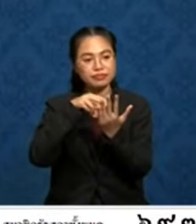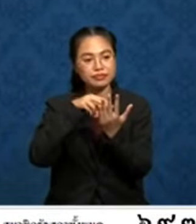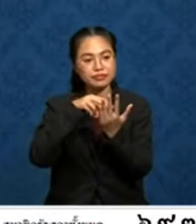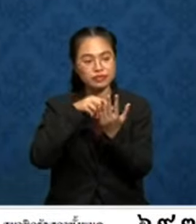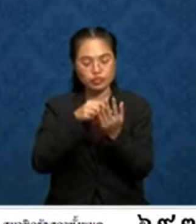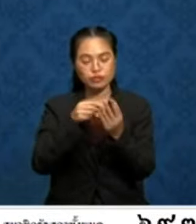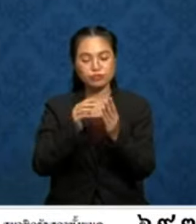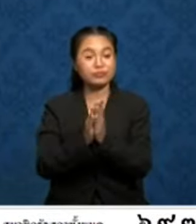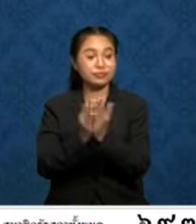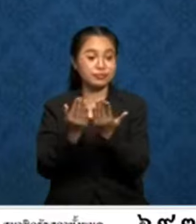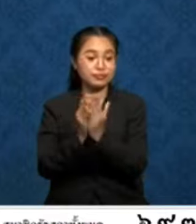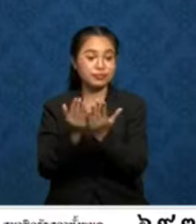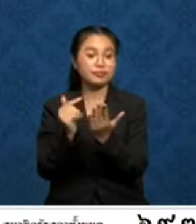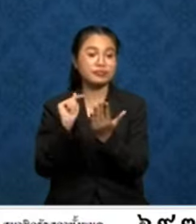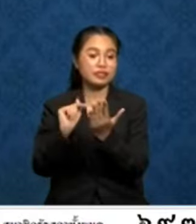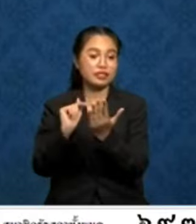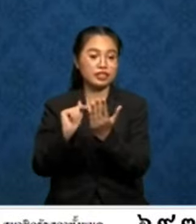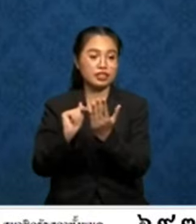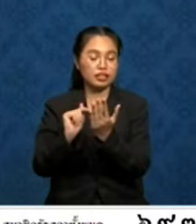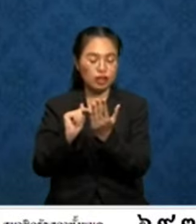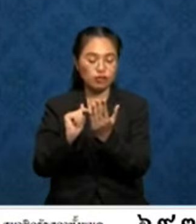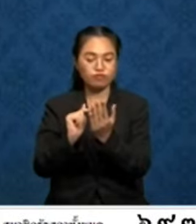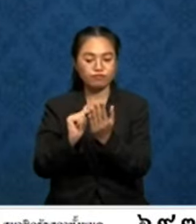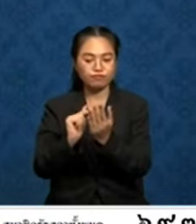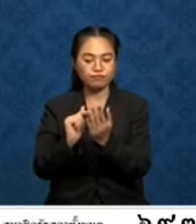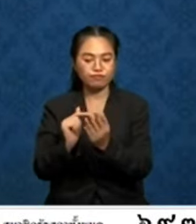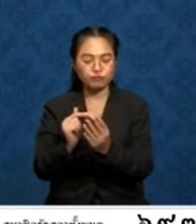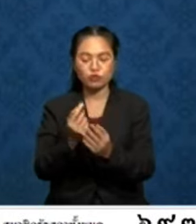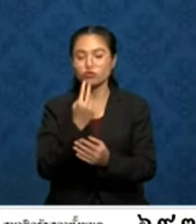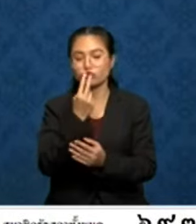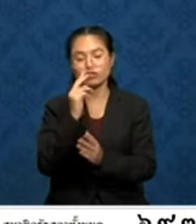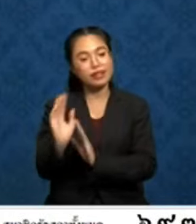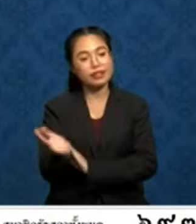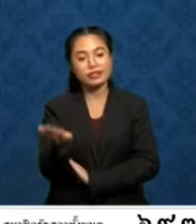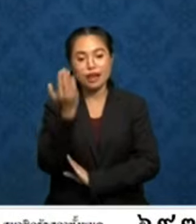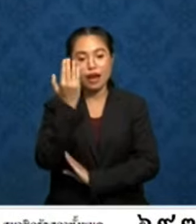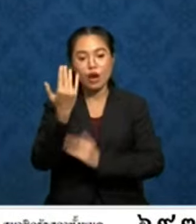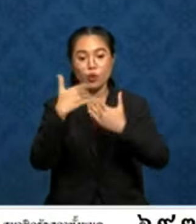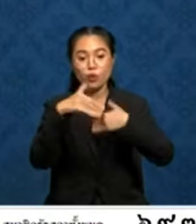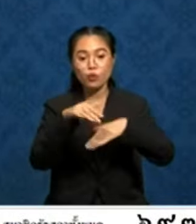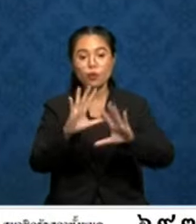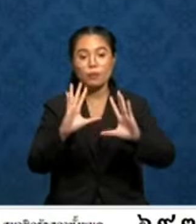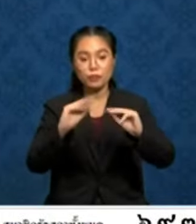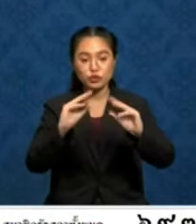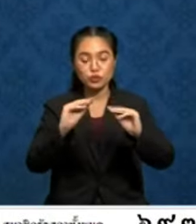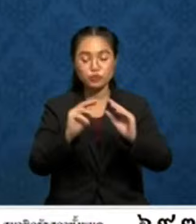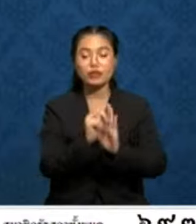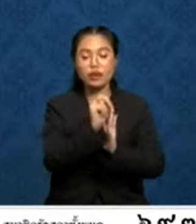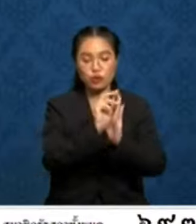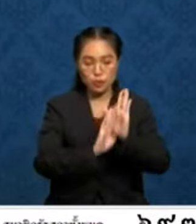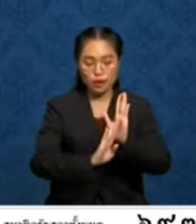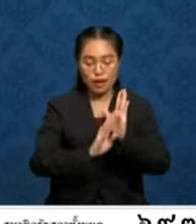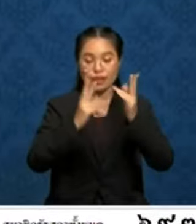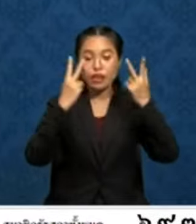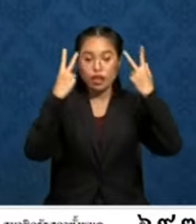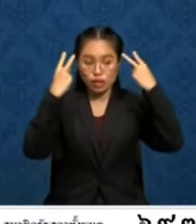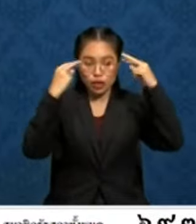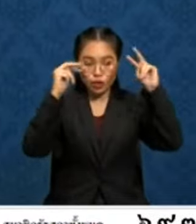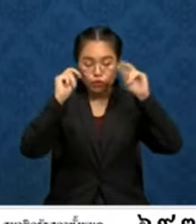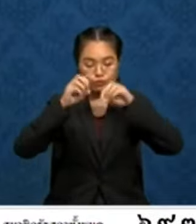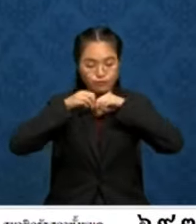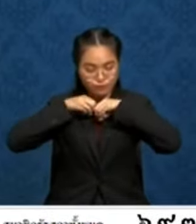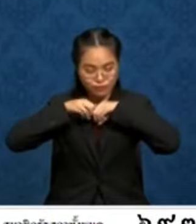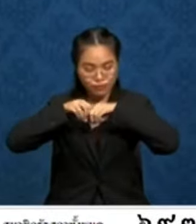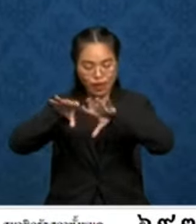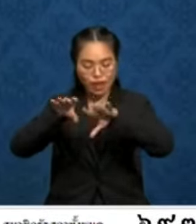และมีโอกาสได้ฟังตั้งแต่เชซึ่งในนโยบายที่ท่านนนตรีได้แถลงก็ต้องขอขอบคุณท่านนย